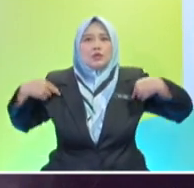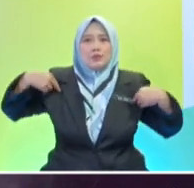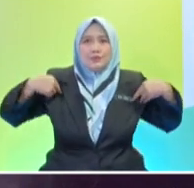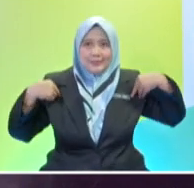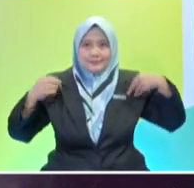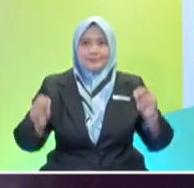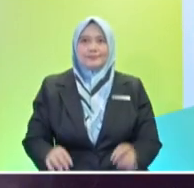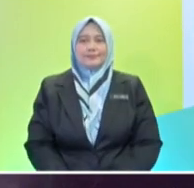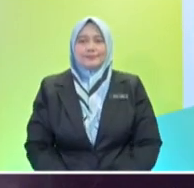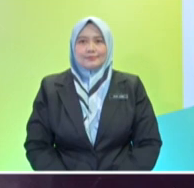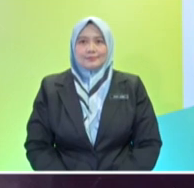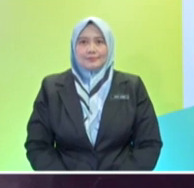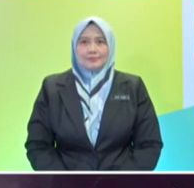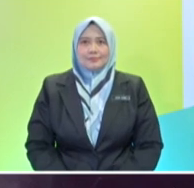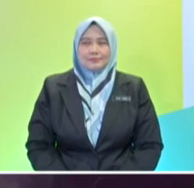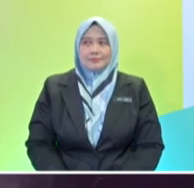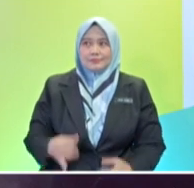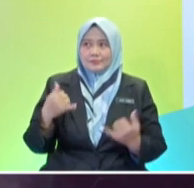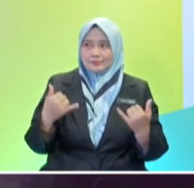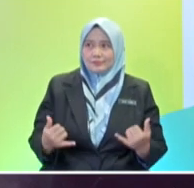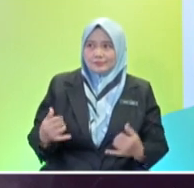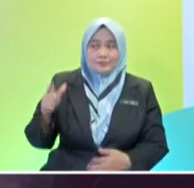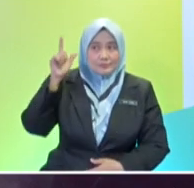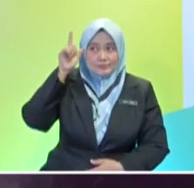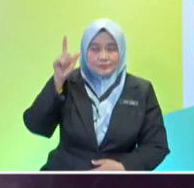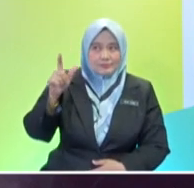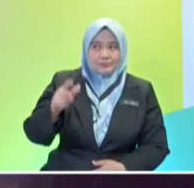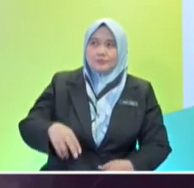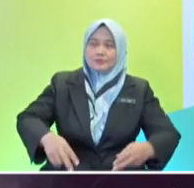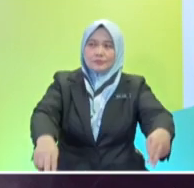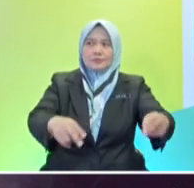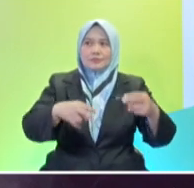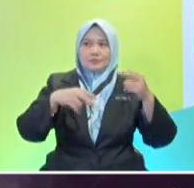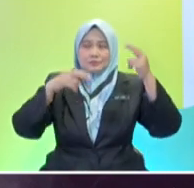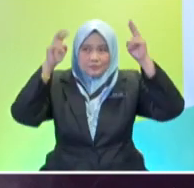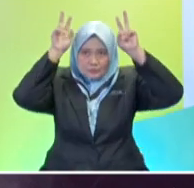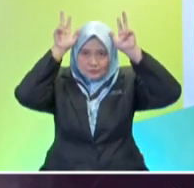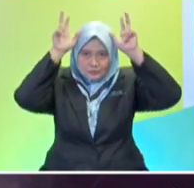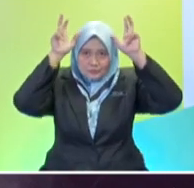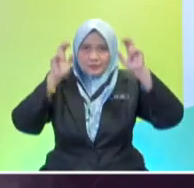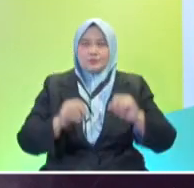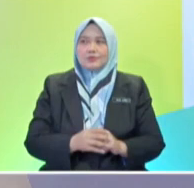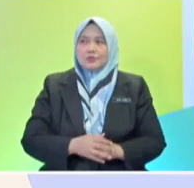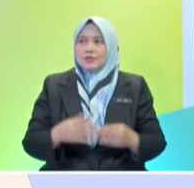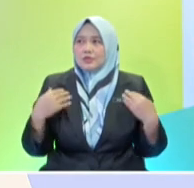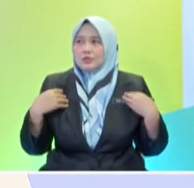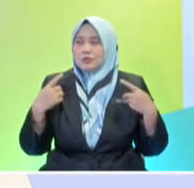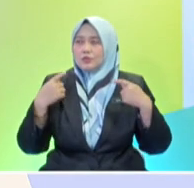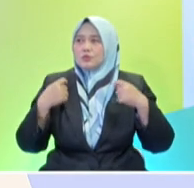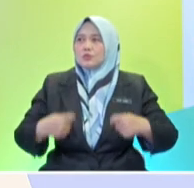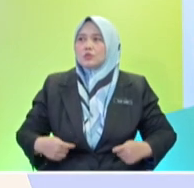okey, kita tengok pada haiwan ini ialah kuda ya, Mira. Ya. Okey, apa yang ada pada tubuh kuda? Dia